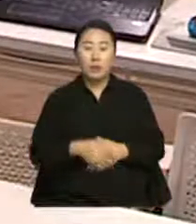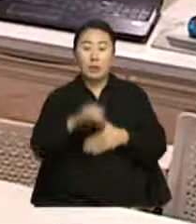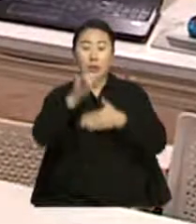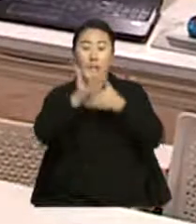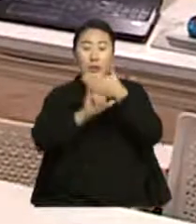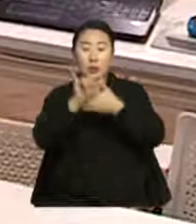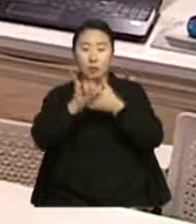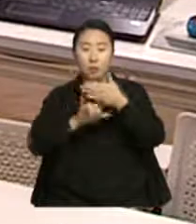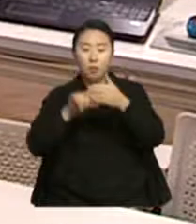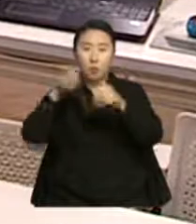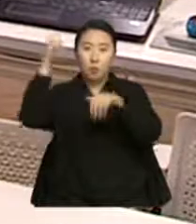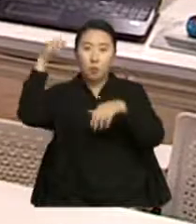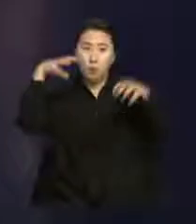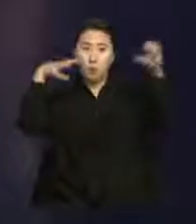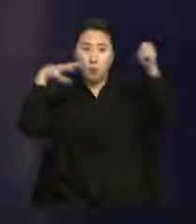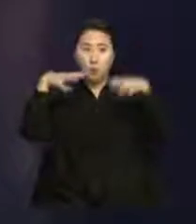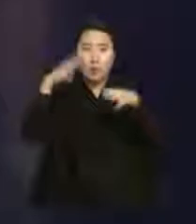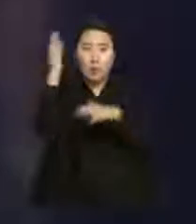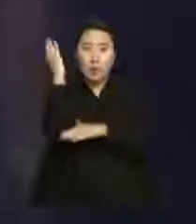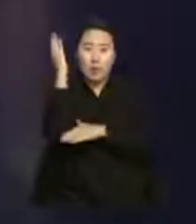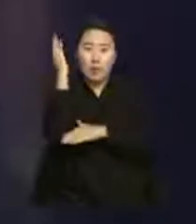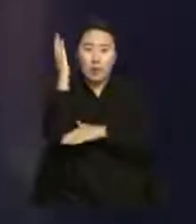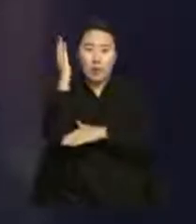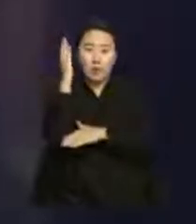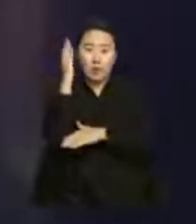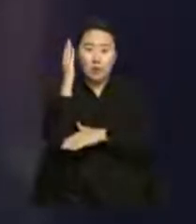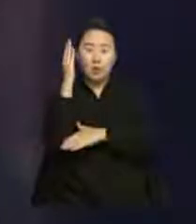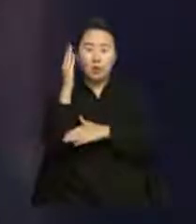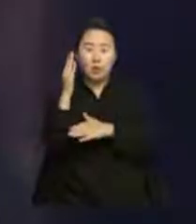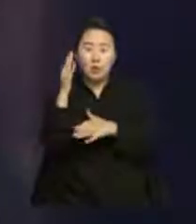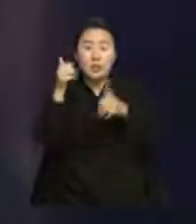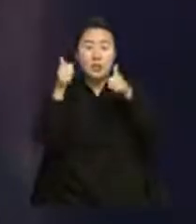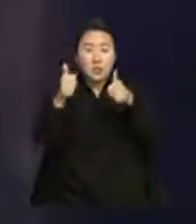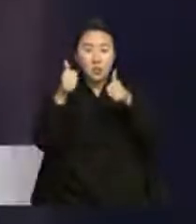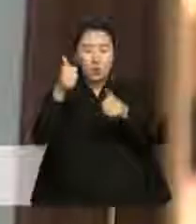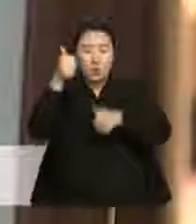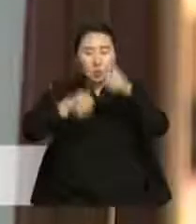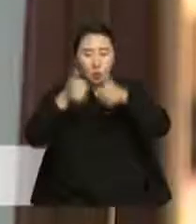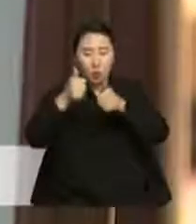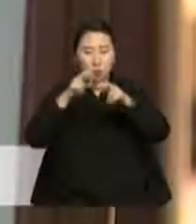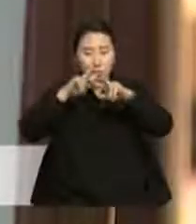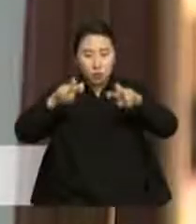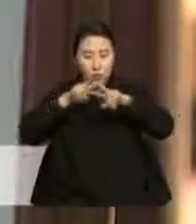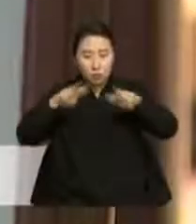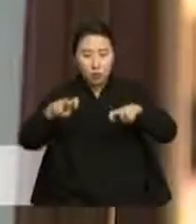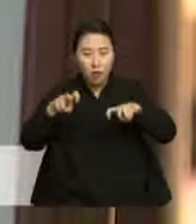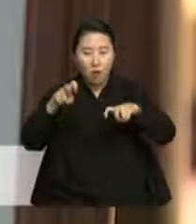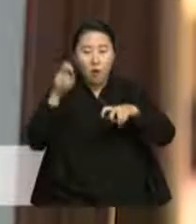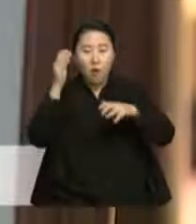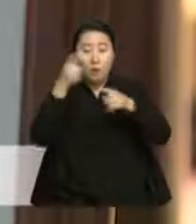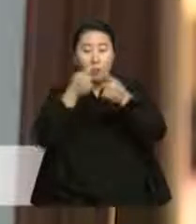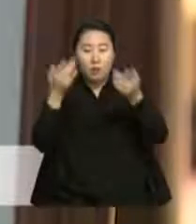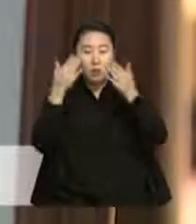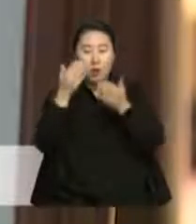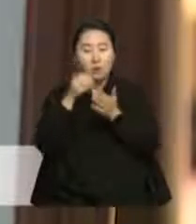웹카메라와 조명이 설치된 강의실, 대입 수능 분석과 정시 지원 전략에 대한 설명회가